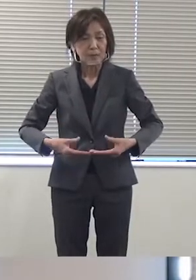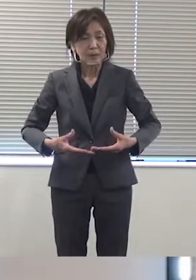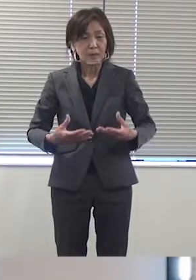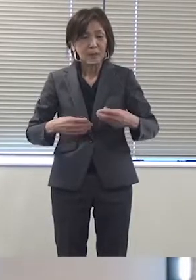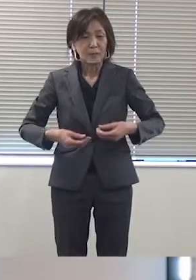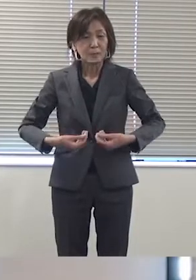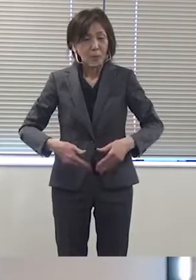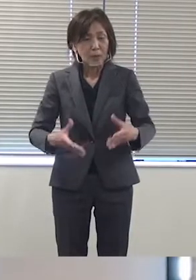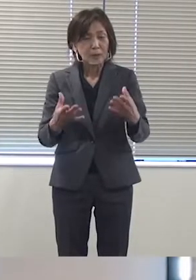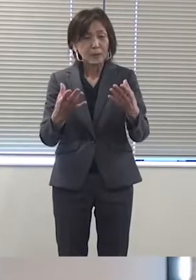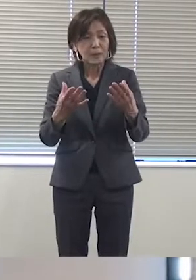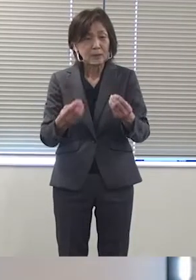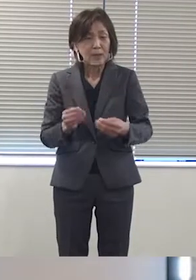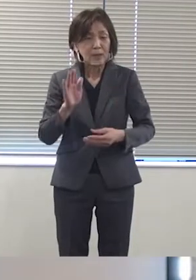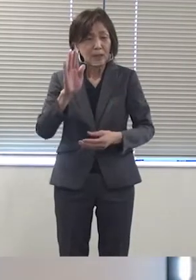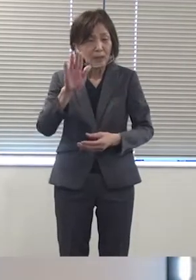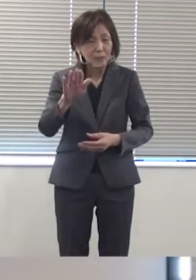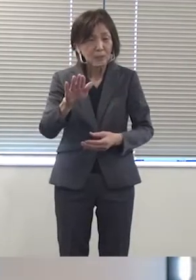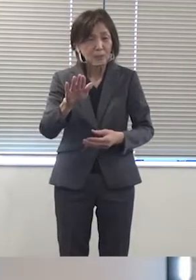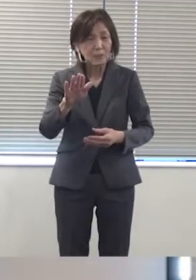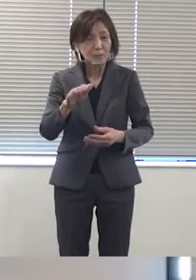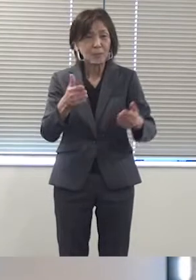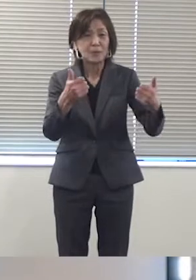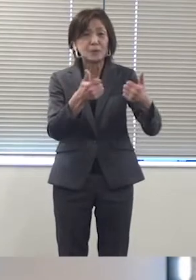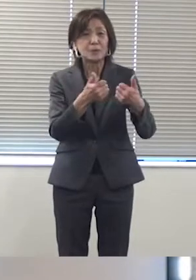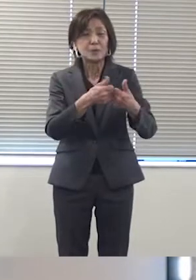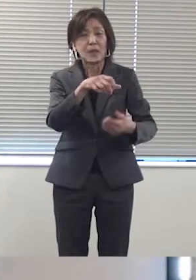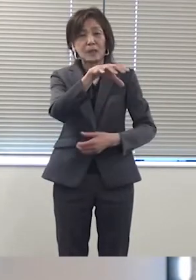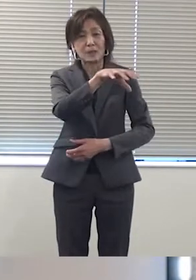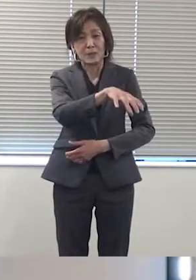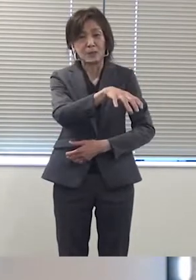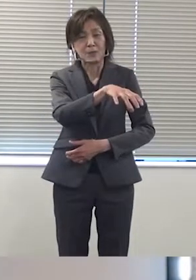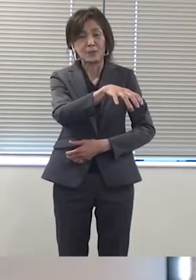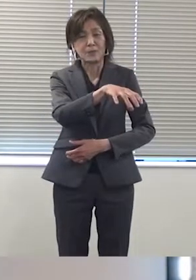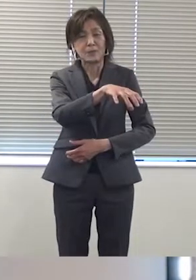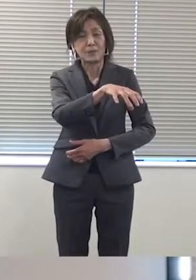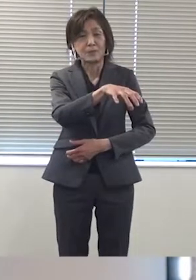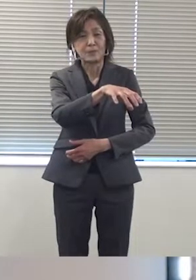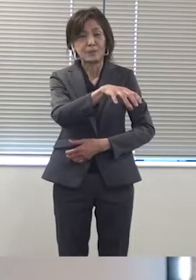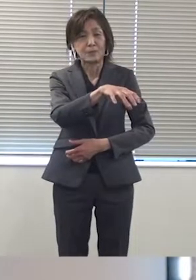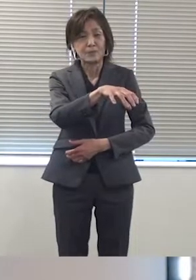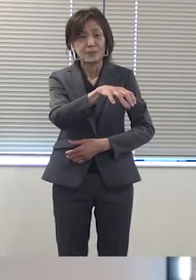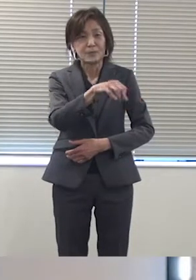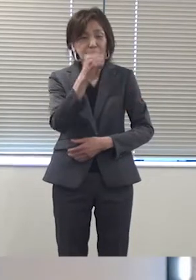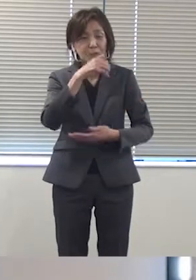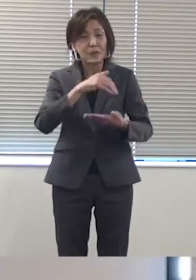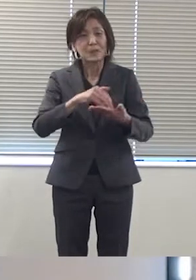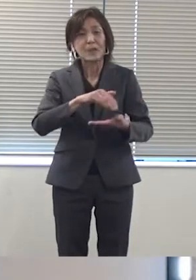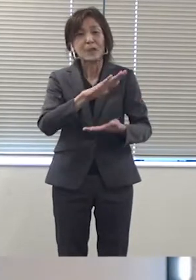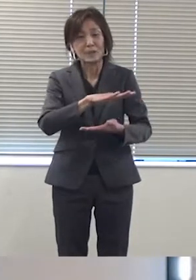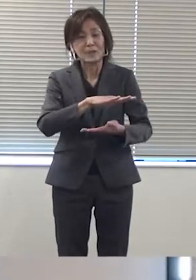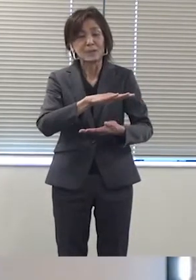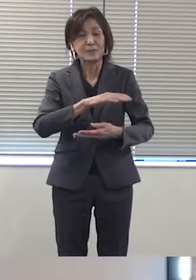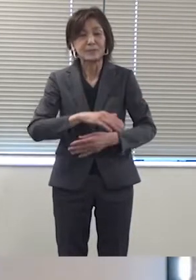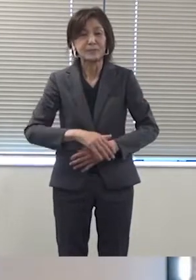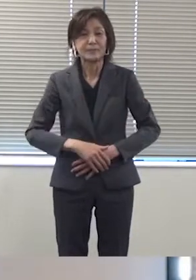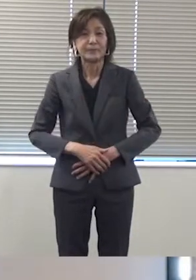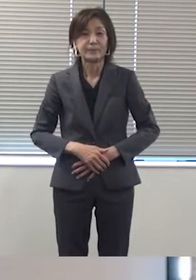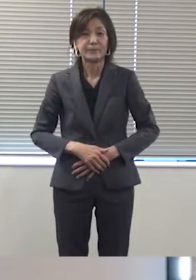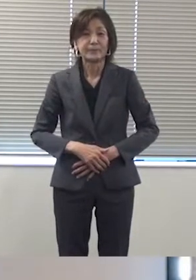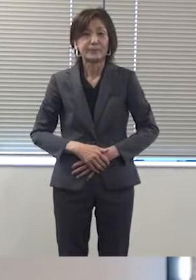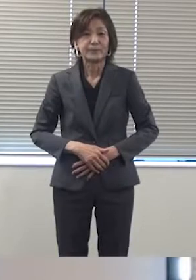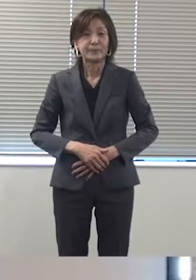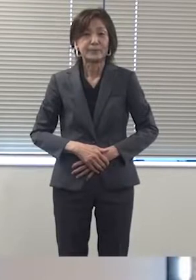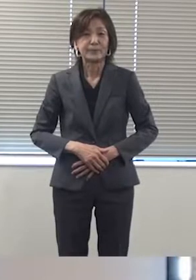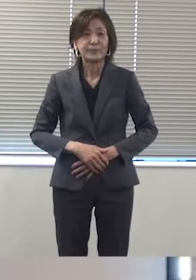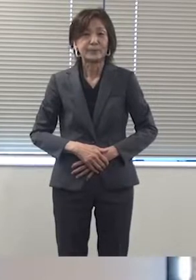を整備をするものでございます。それから21ページの右側なんですが、江ノ口小学